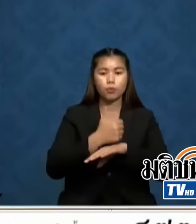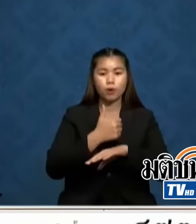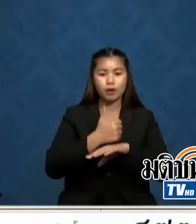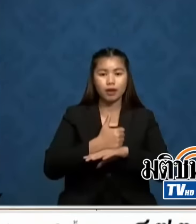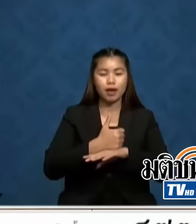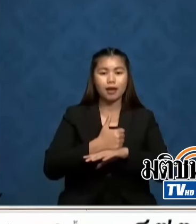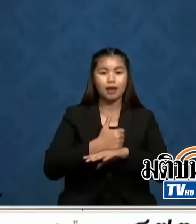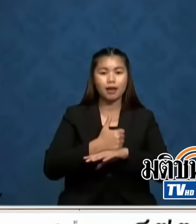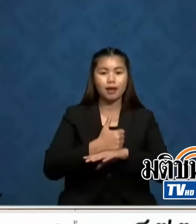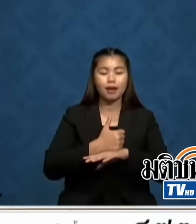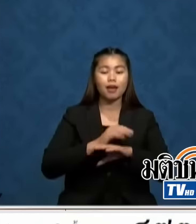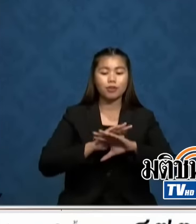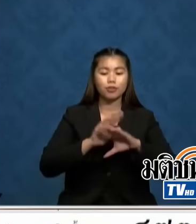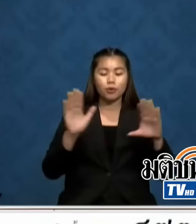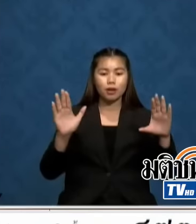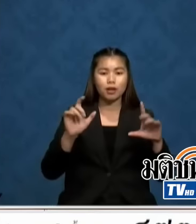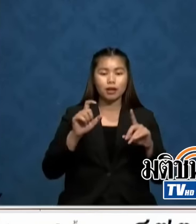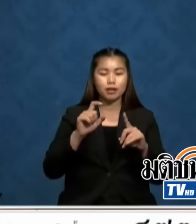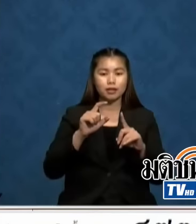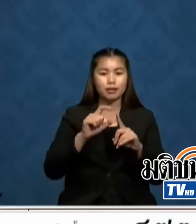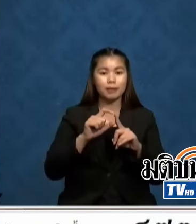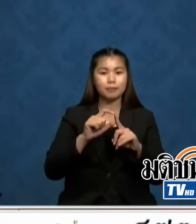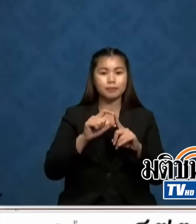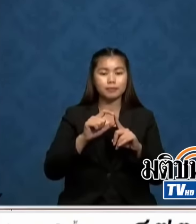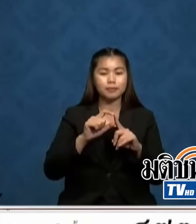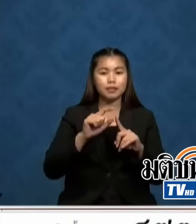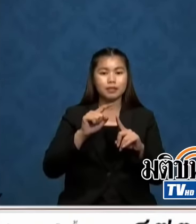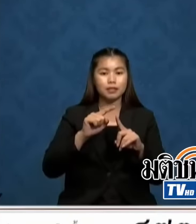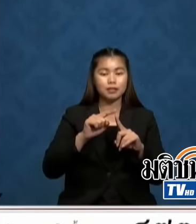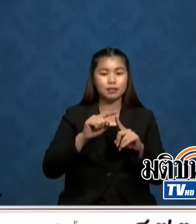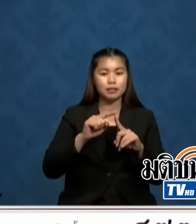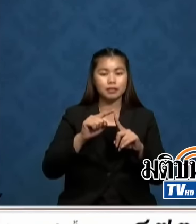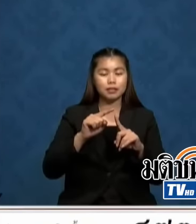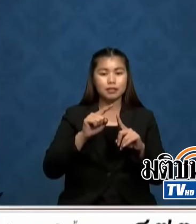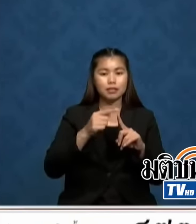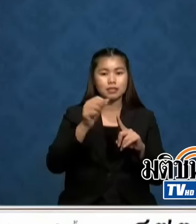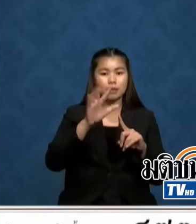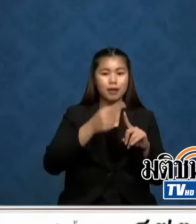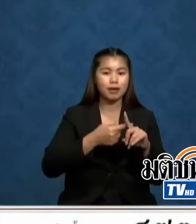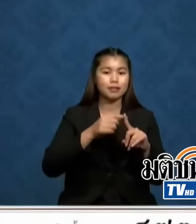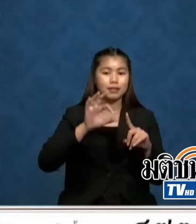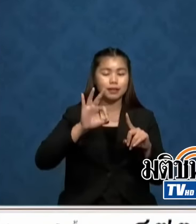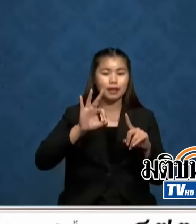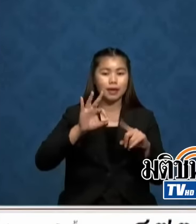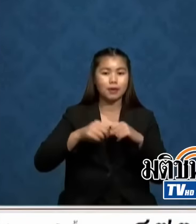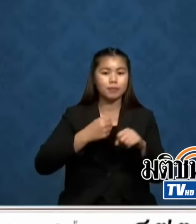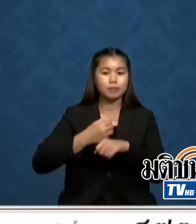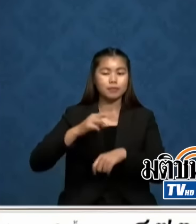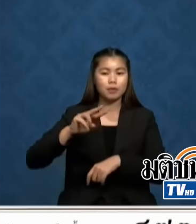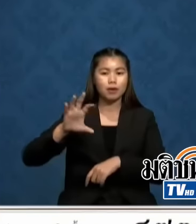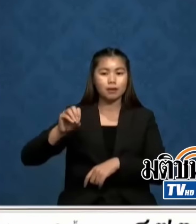รักษาความสงบแห่งชาติที่57 2519ลงวันที่ 15กันยายนพุทธศักราช